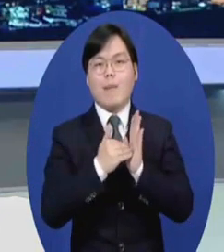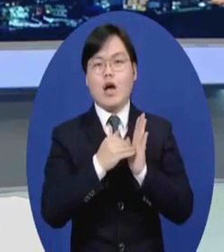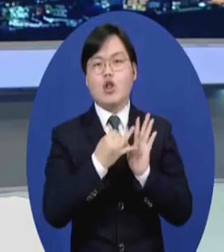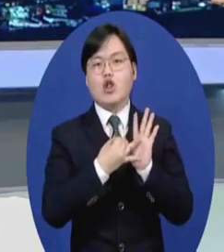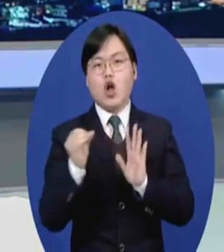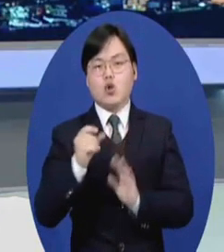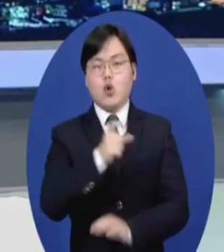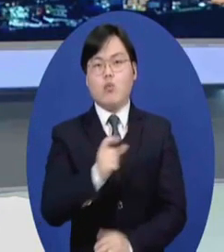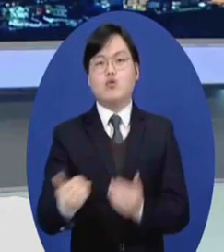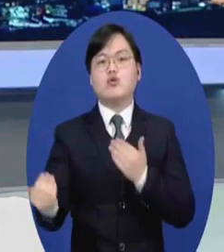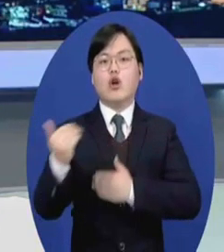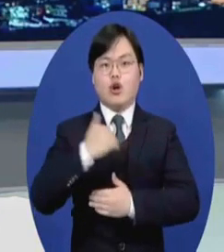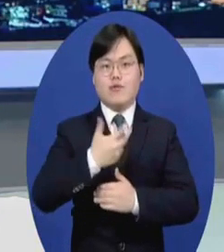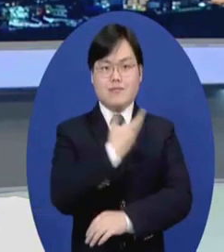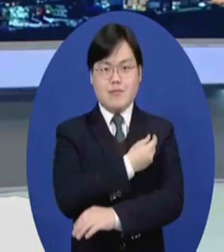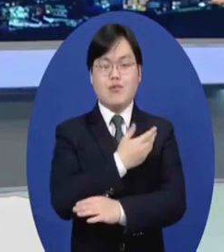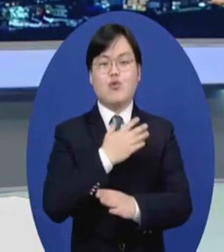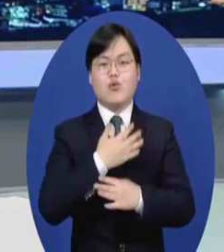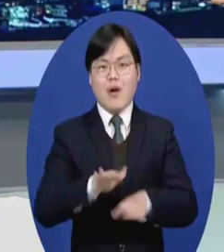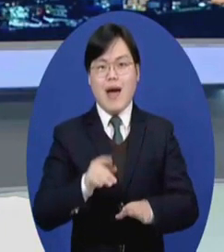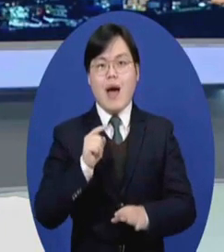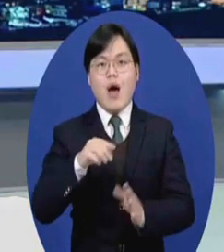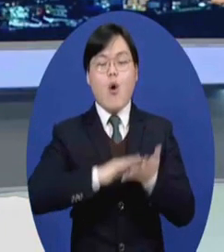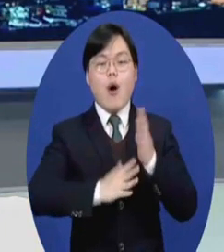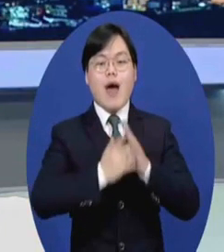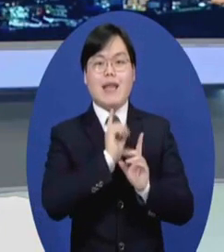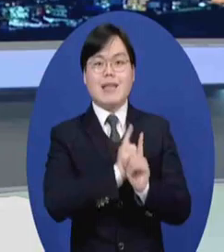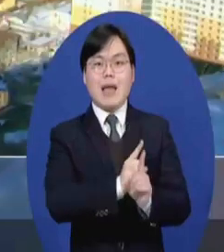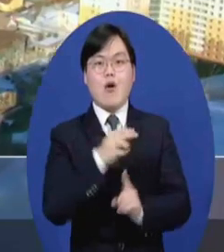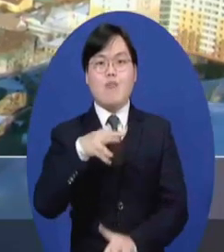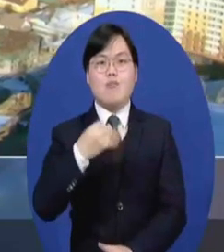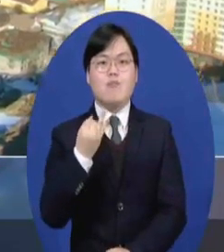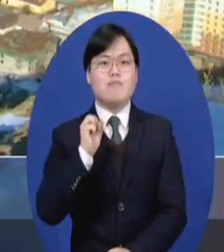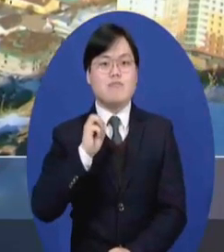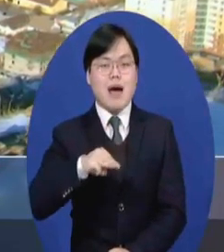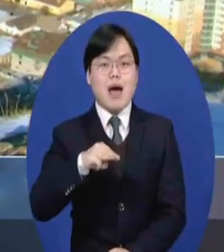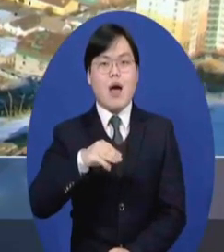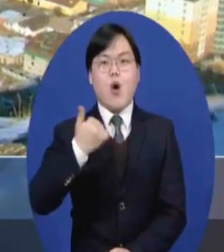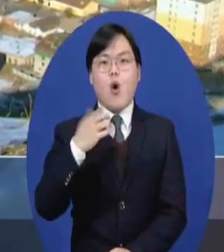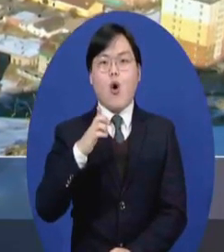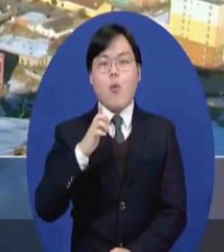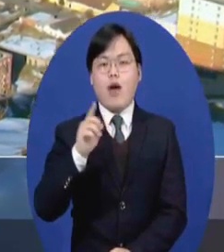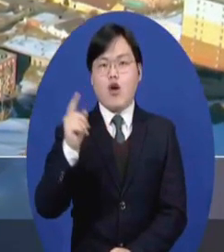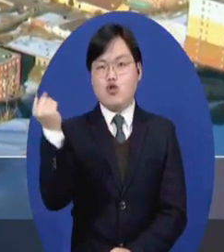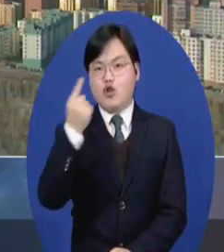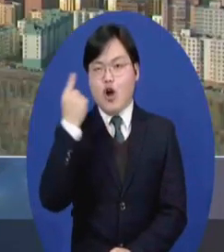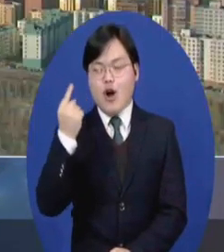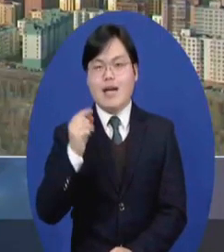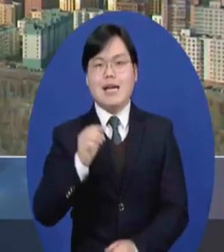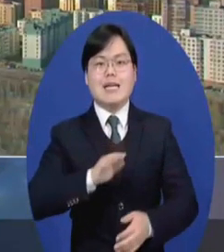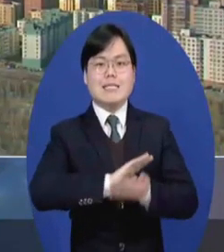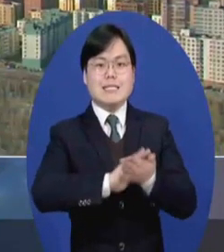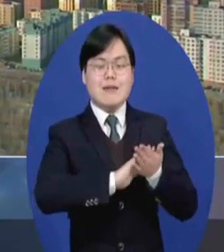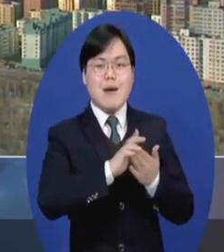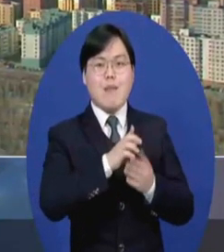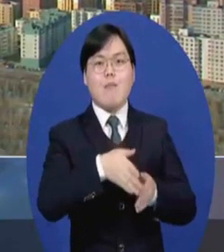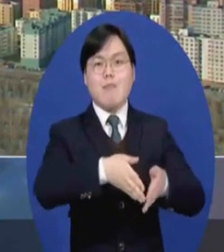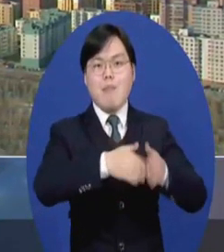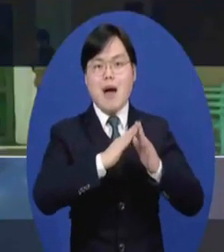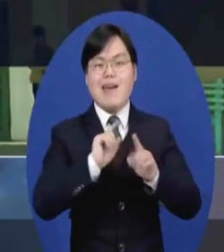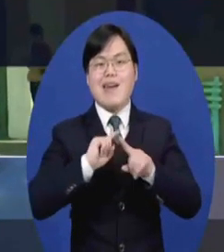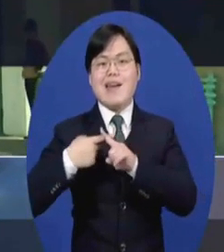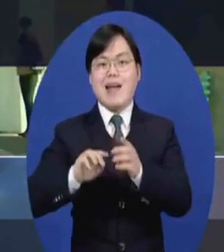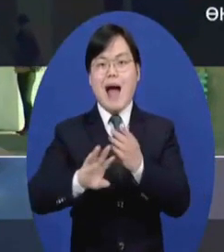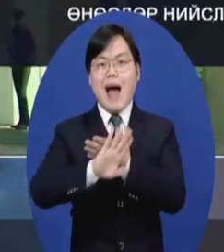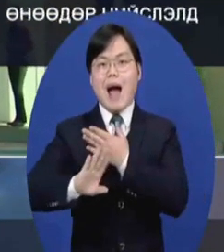байна. Хуваарийн дагуу дархлаажуулалт өнөөдөр Монголын иргэний агарын тээвэр, Улаанбаатар цахилгаан түгээх сүлжээ, цэвэрлэх байгууламж, хил хамгаалалт